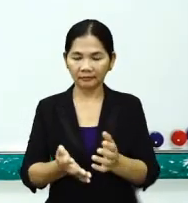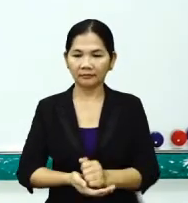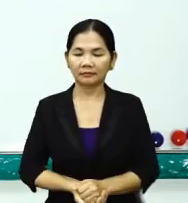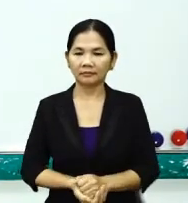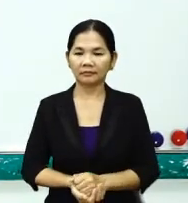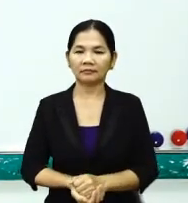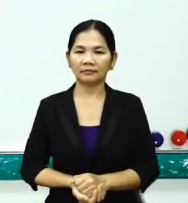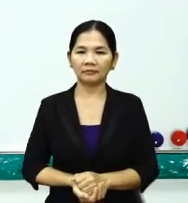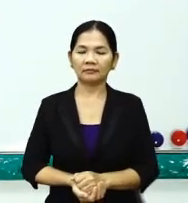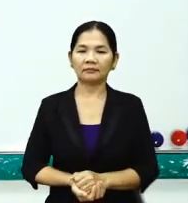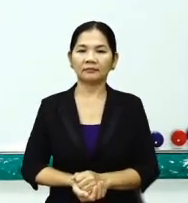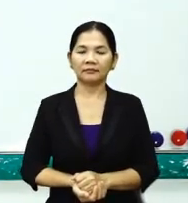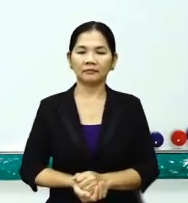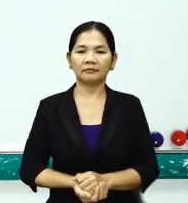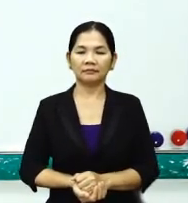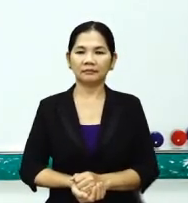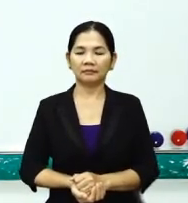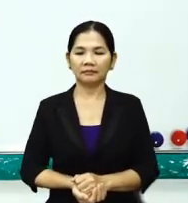Ta